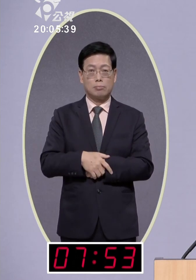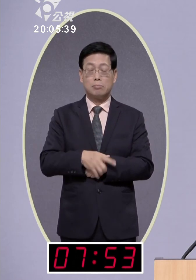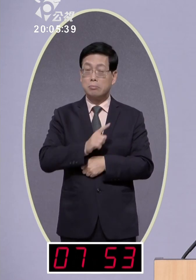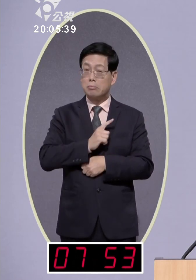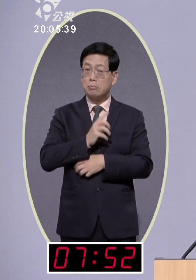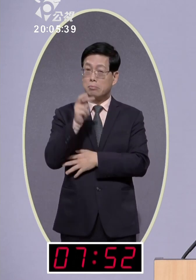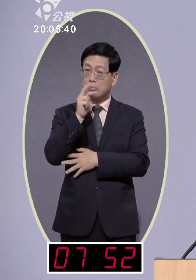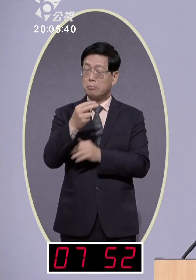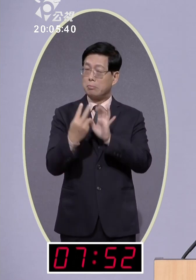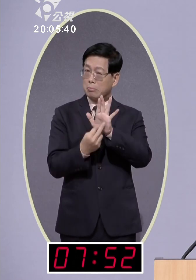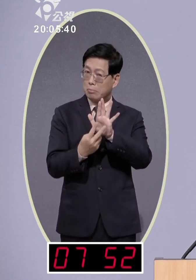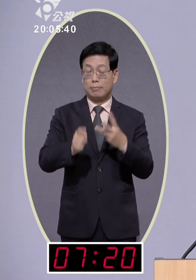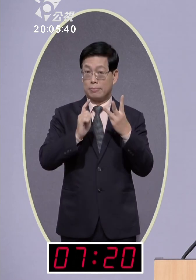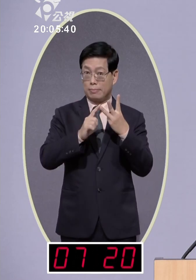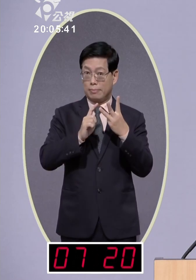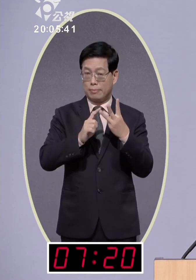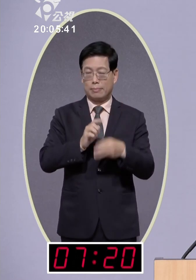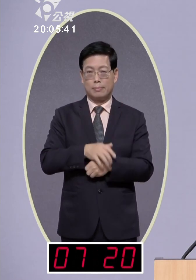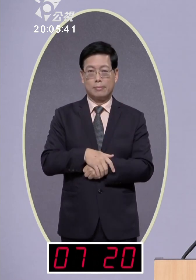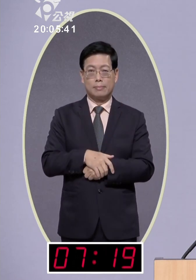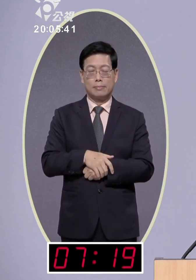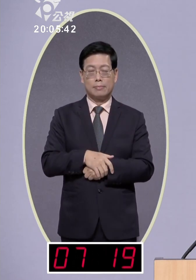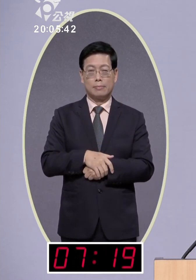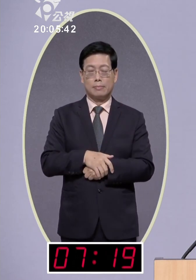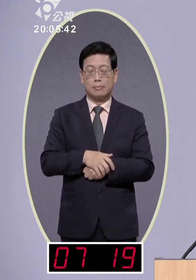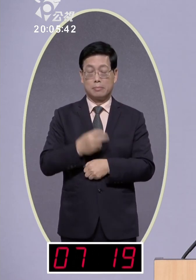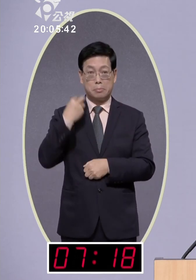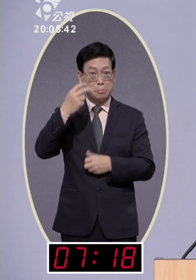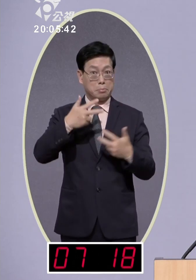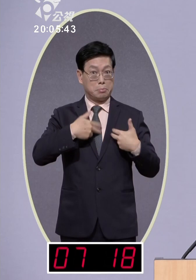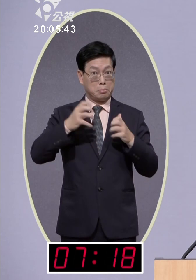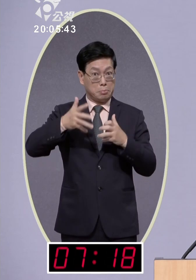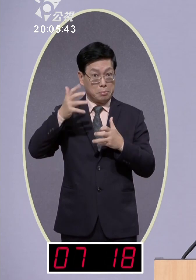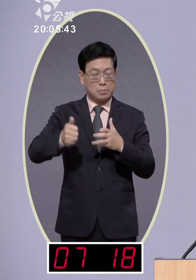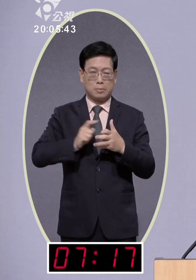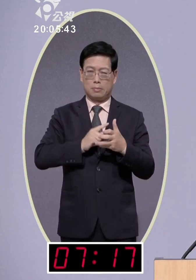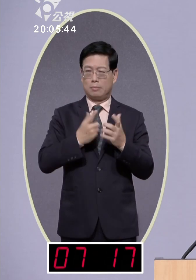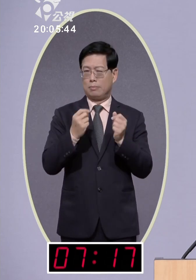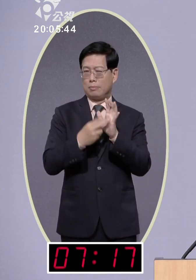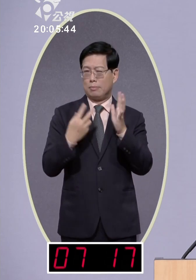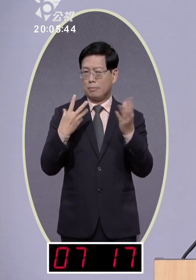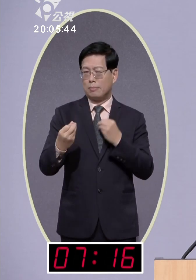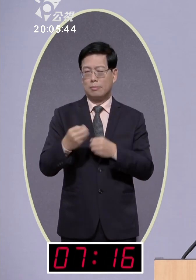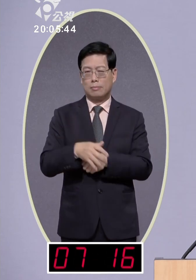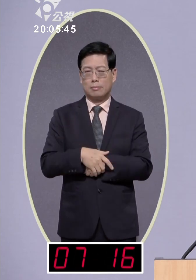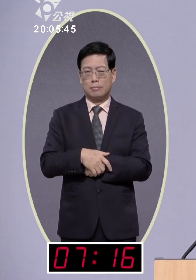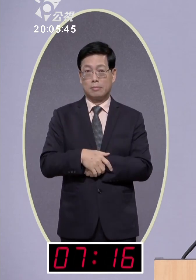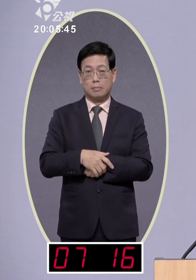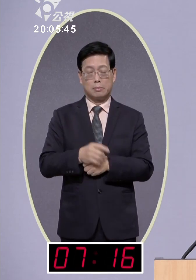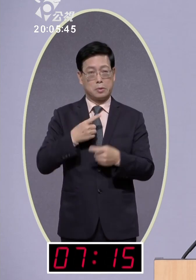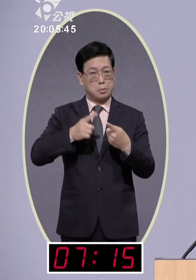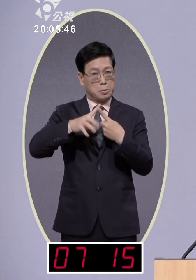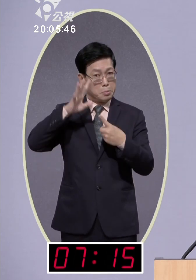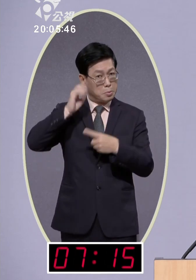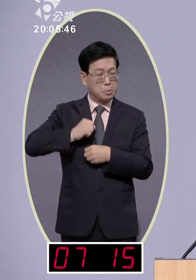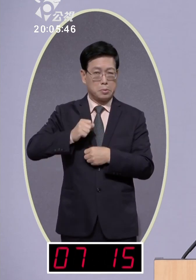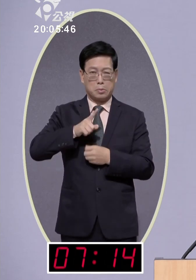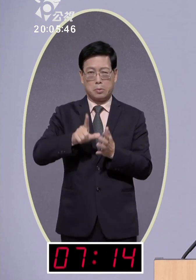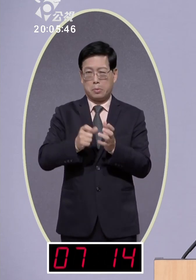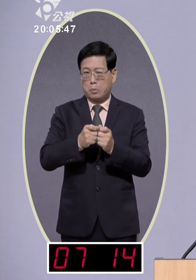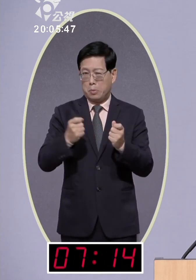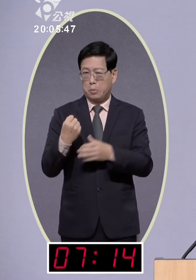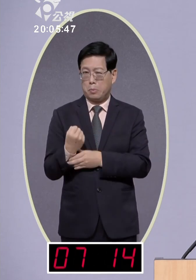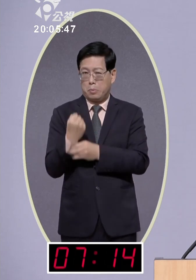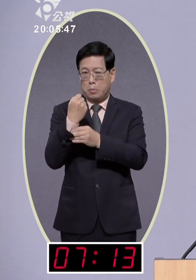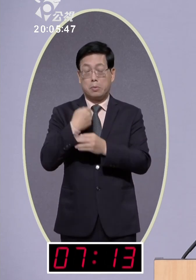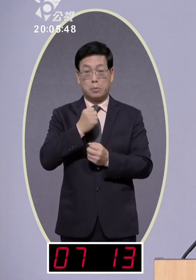们政见说明有什么意义？我觉得蔡英文总统更讲不清楚，而且完全对不起长期支